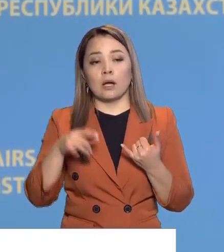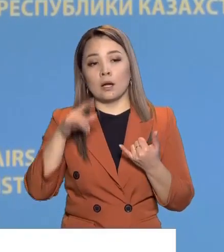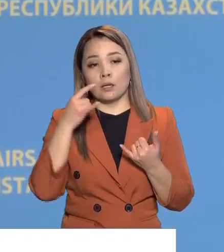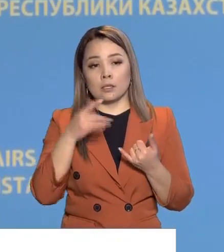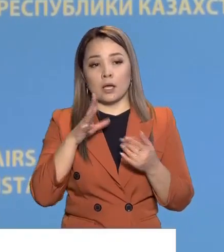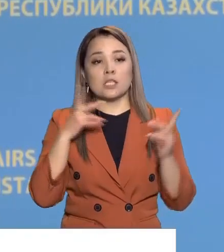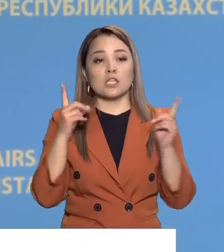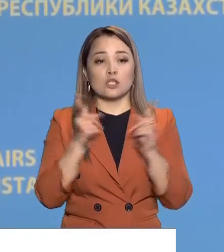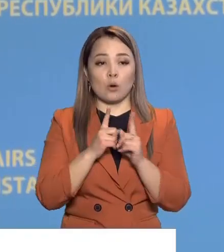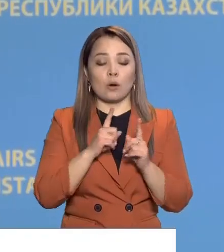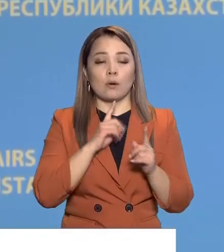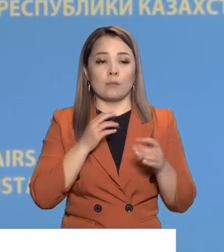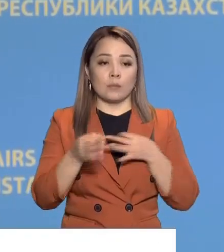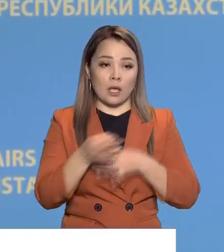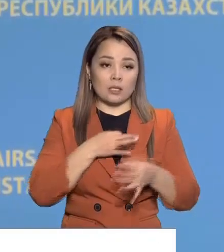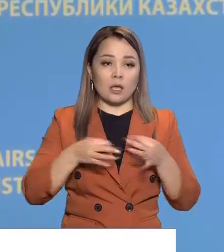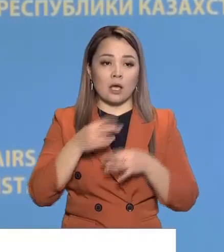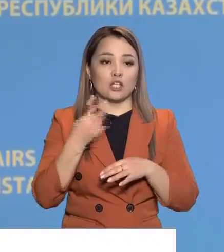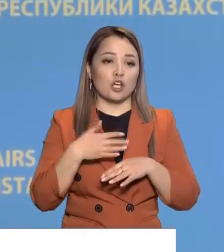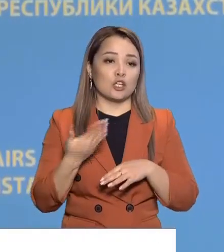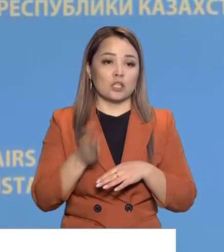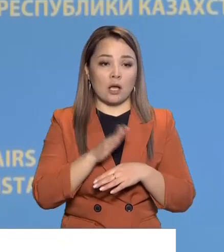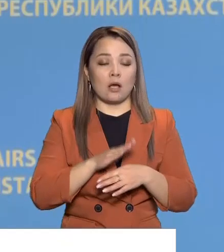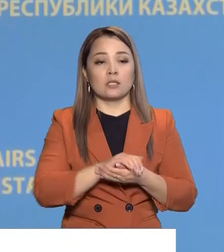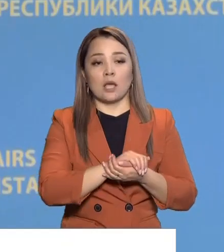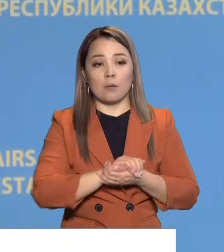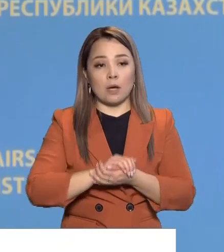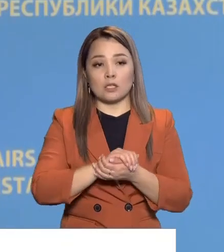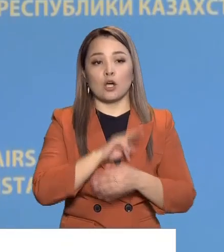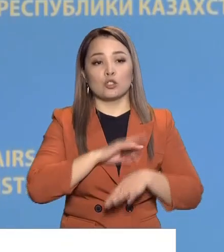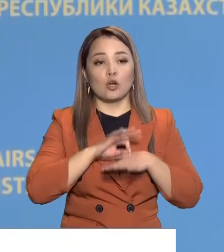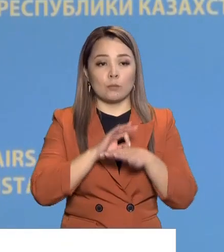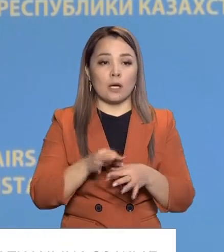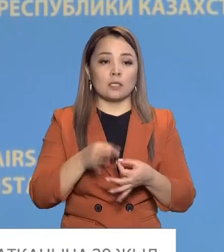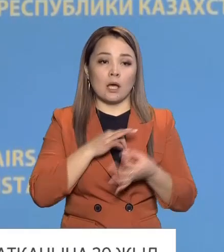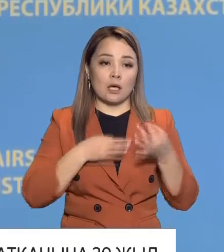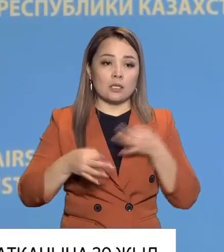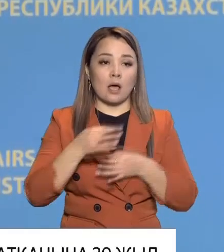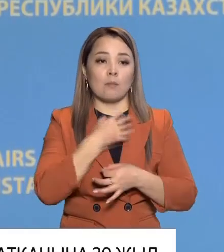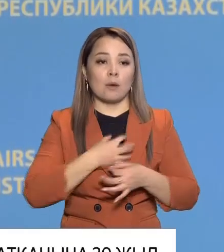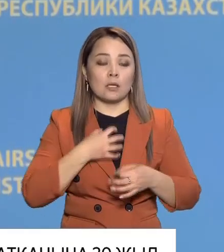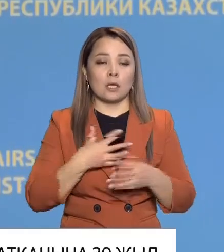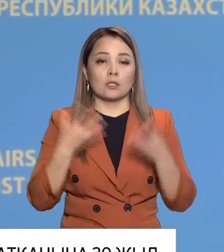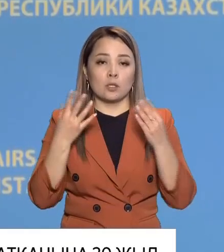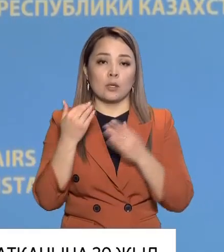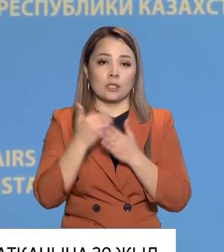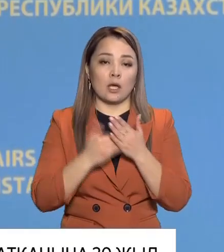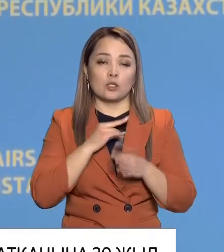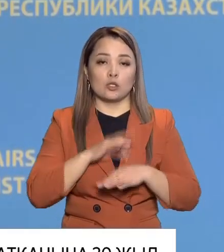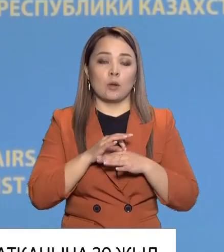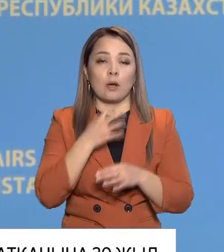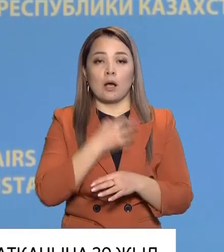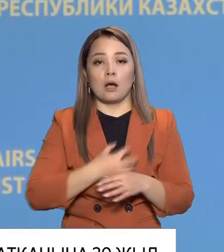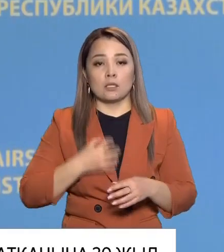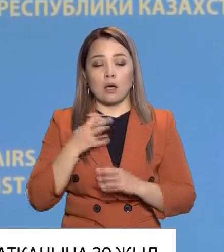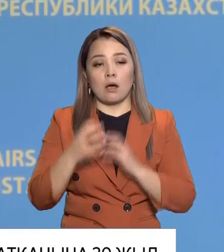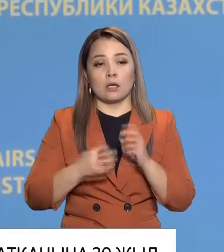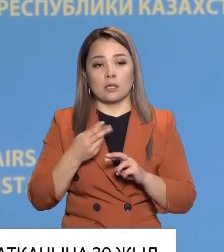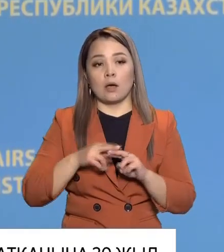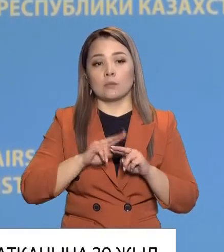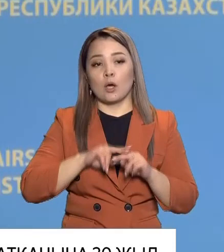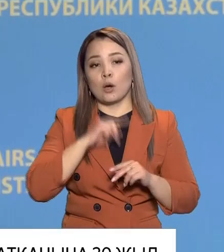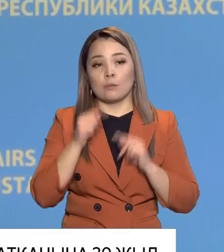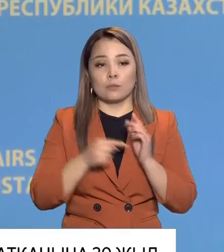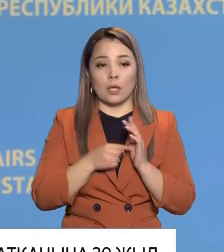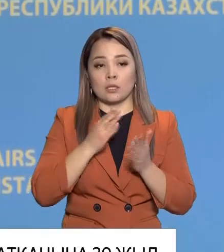Бүгін кездесу барысында екі жақтың ынтымақтастықтың маңызды аспектілері туралы мазмұнды әңгіме болды. Күн тәртібіндегі халықаралық өзекті мәселелер бойынша да